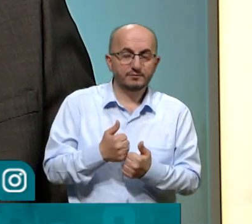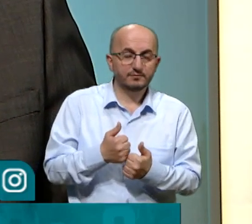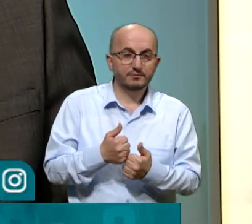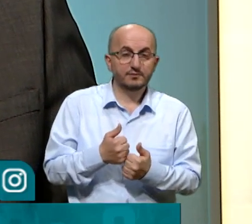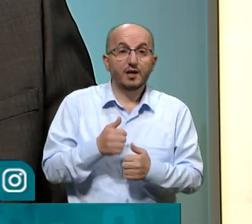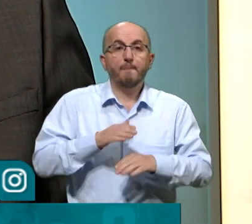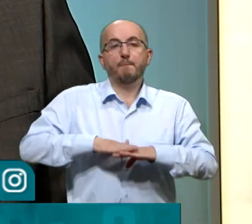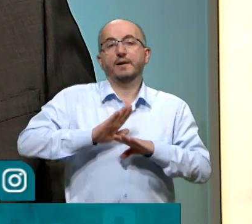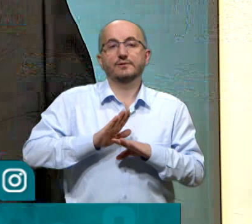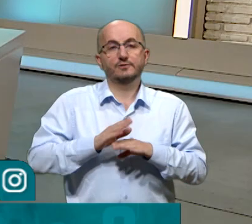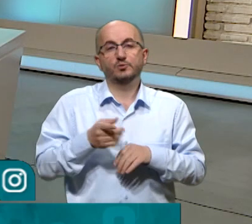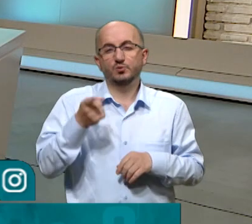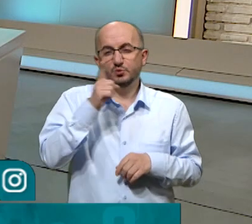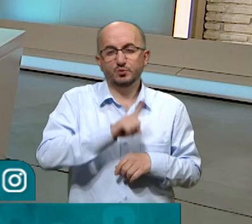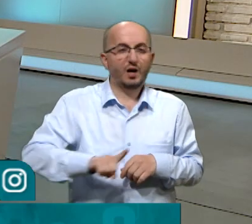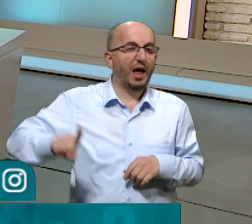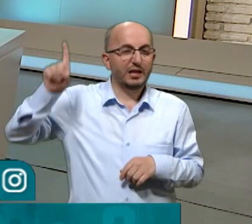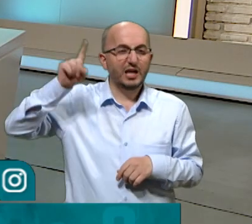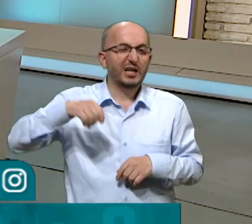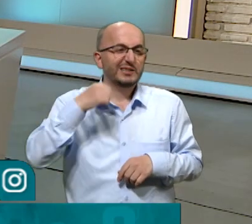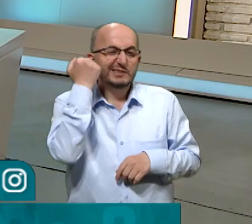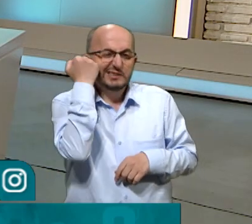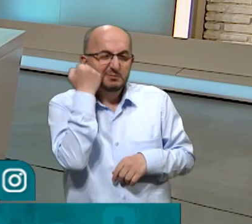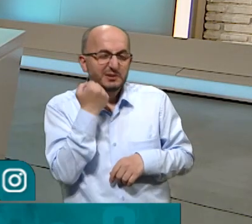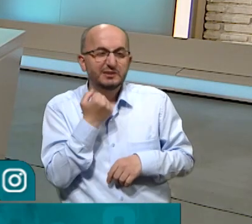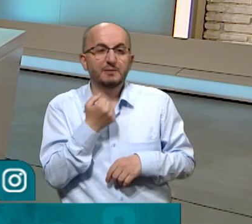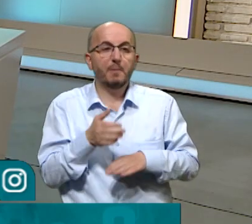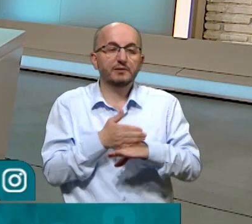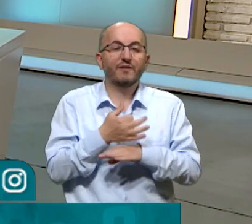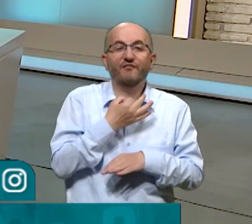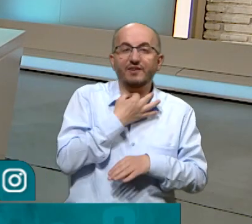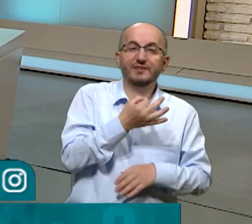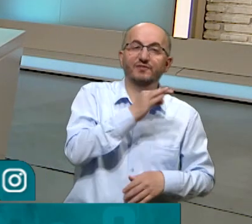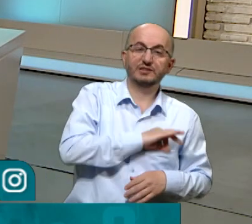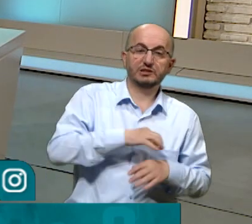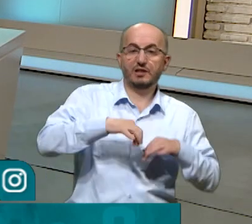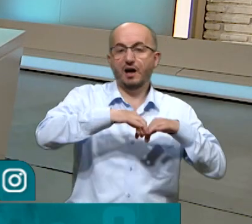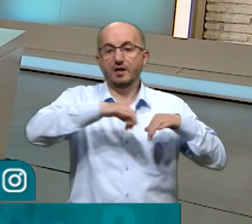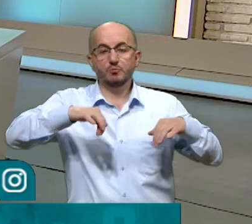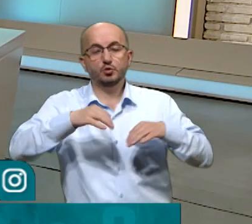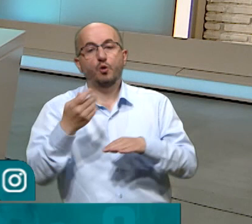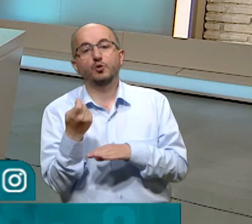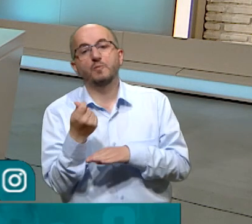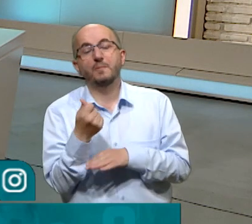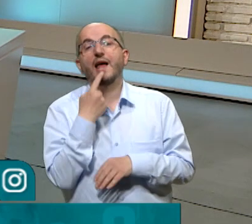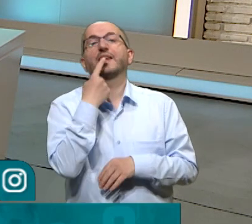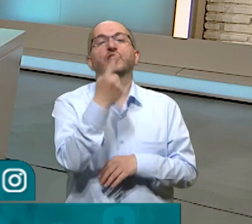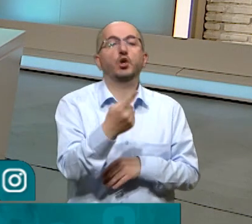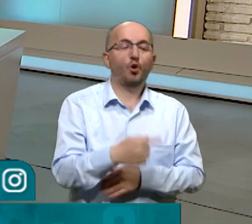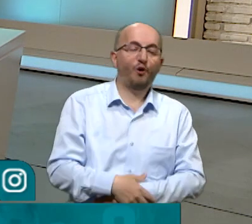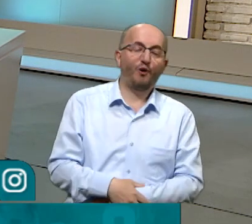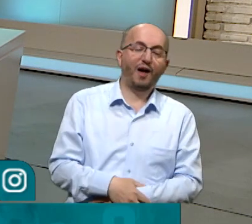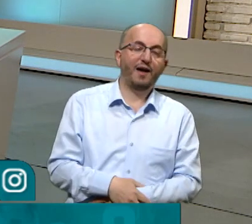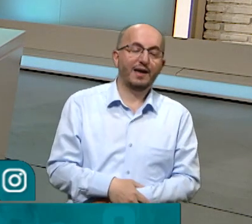Çünkü Adak Allah'ın Cimrinin malından fakirlerine çıkartmış olduğu bir mevladır diyor Allah bir sadakadır